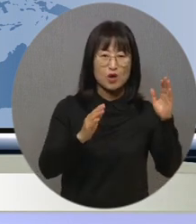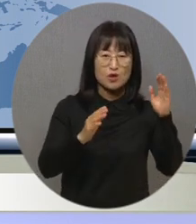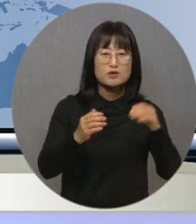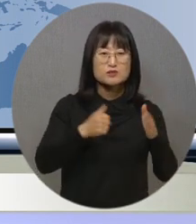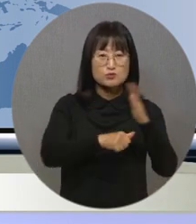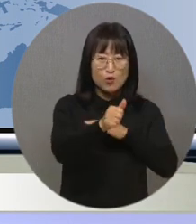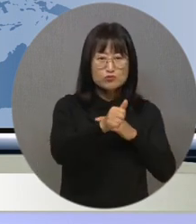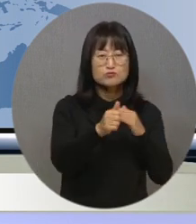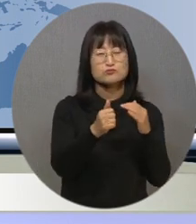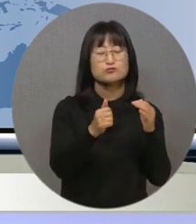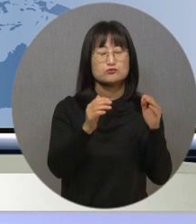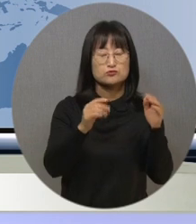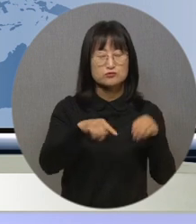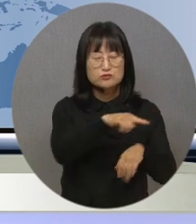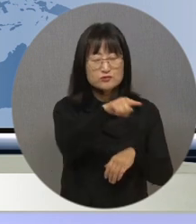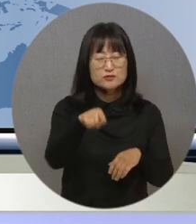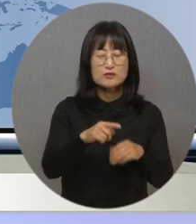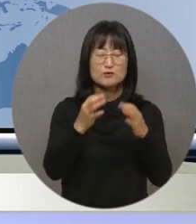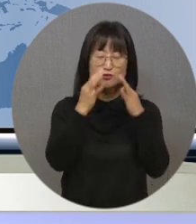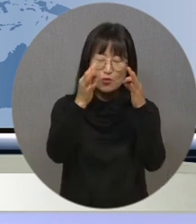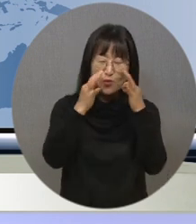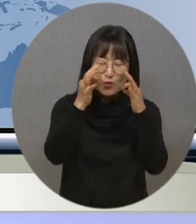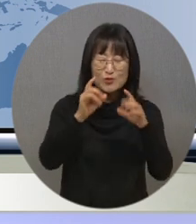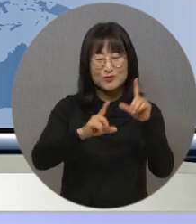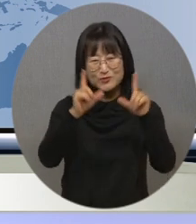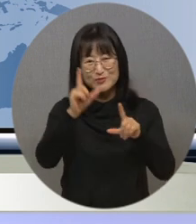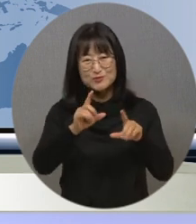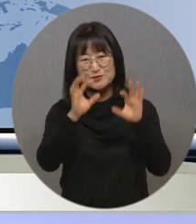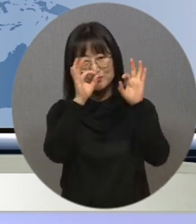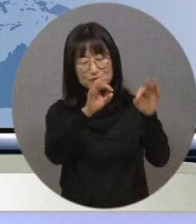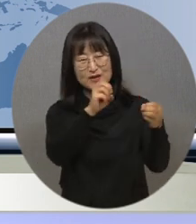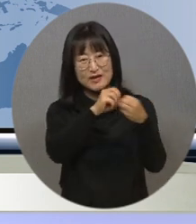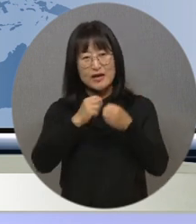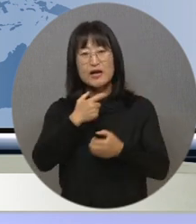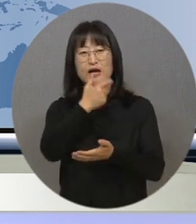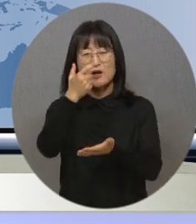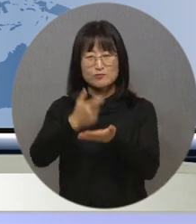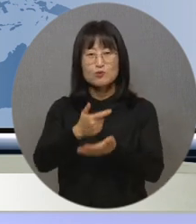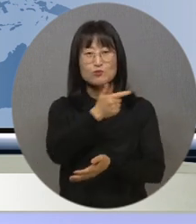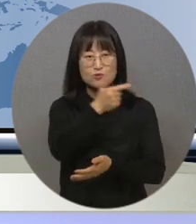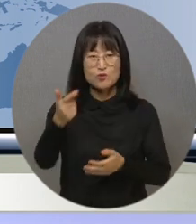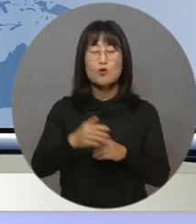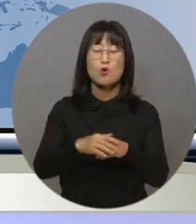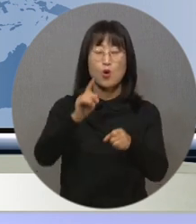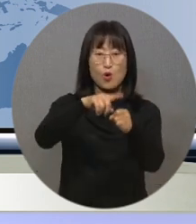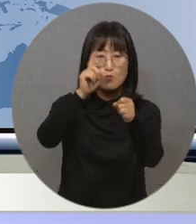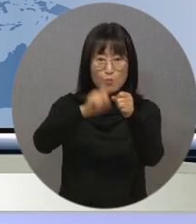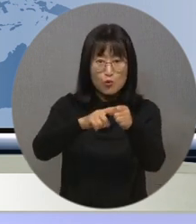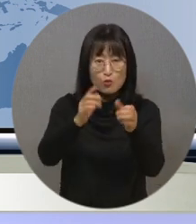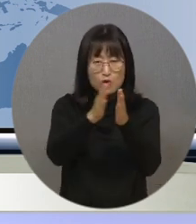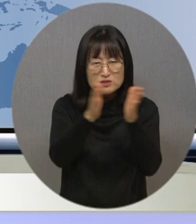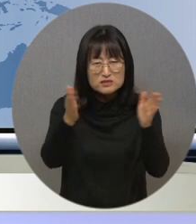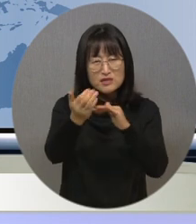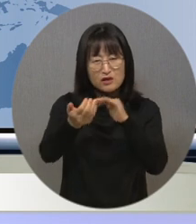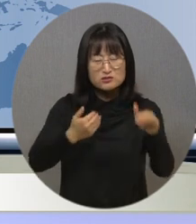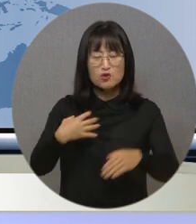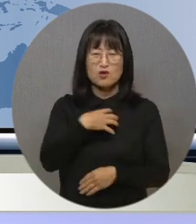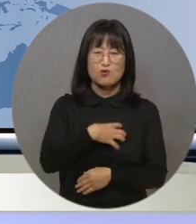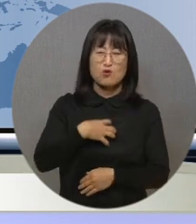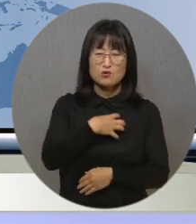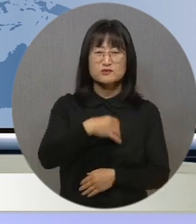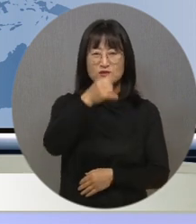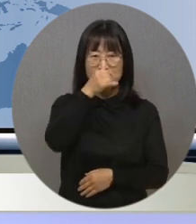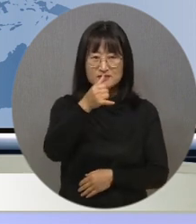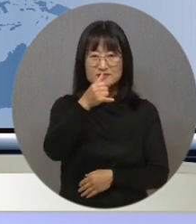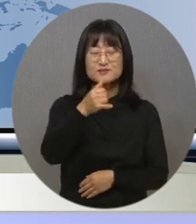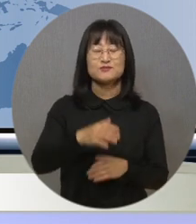도전은 우리에게 깊은 여운을 남깁니다 목표한 일을 시작하기 전에는 설렘보다 걱정이 앞서는 것도